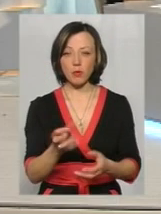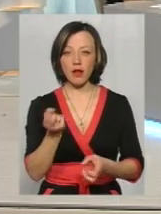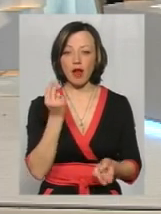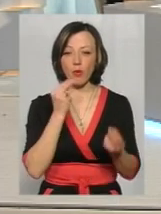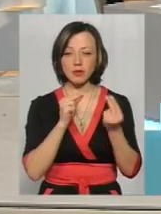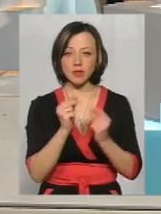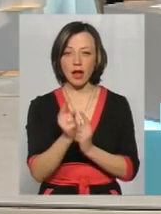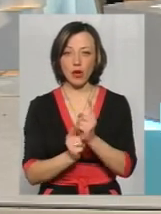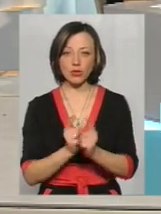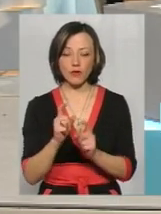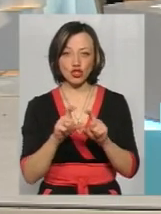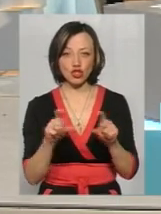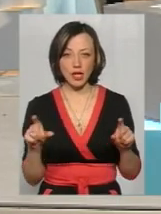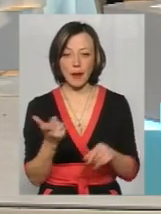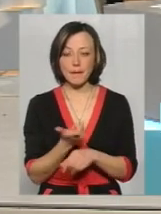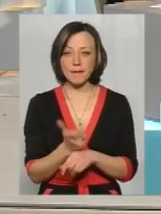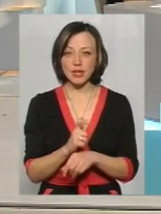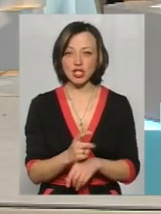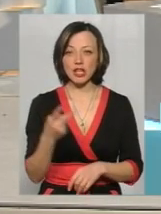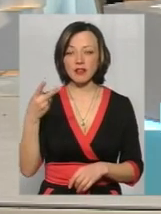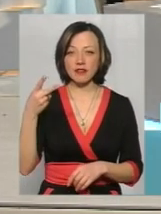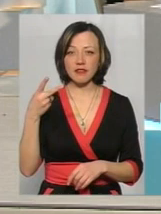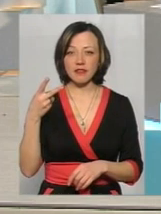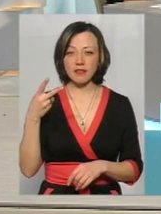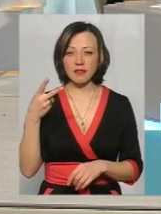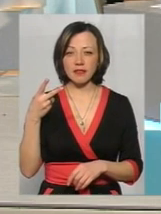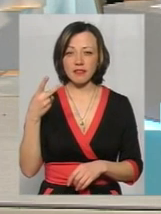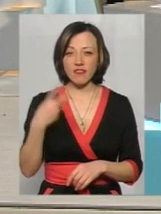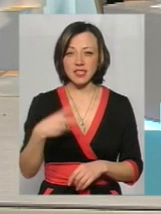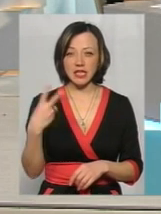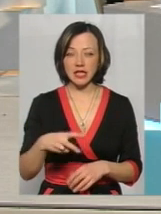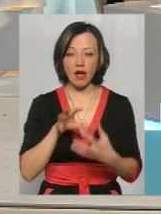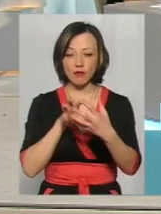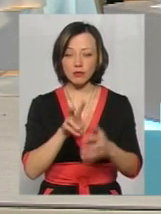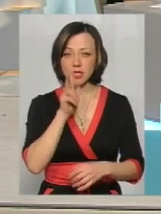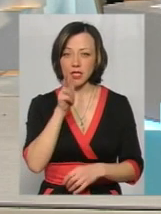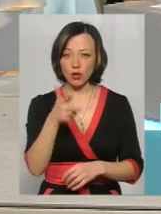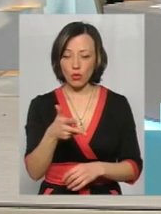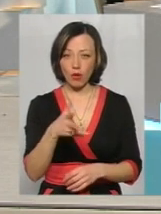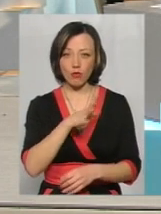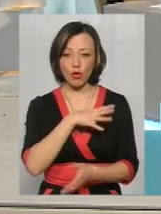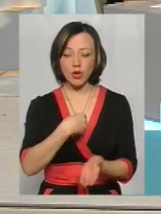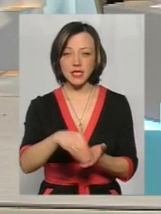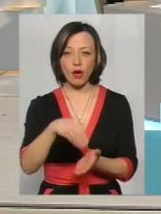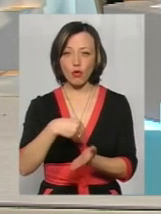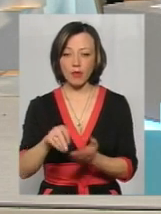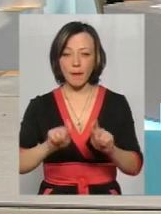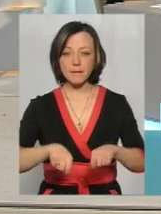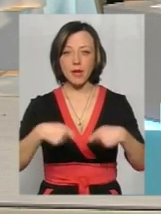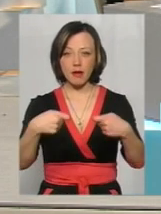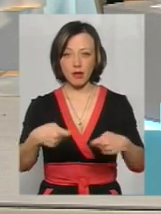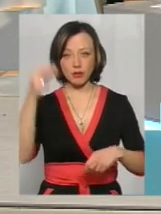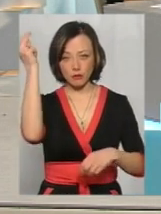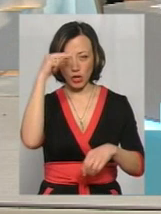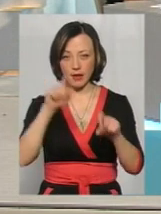і реорганізованих шкіл. Більше 2,5 десятків автобусів за ці 3 роки було придбано і передано до